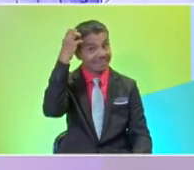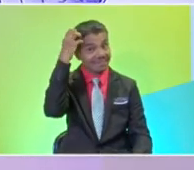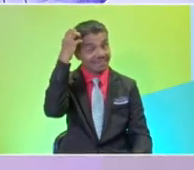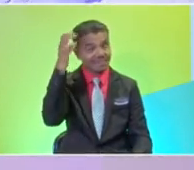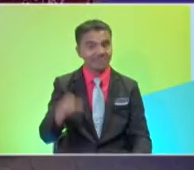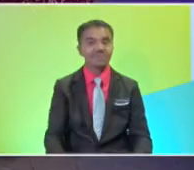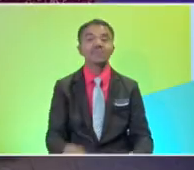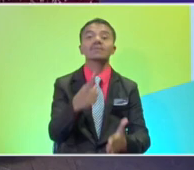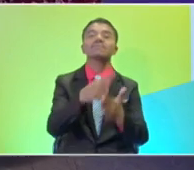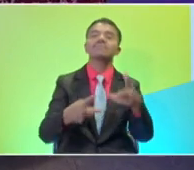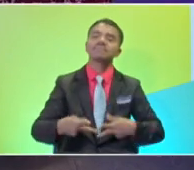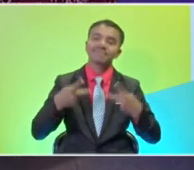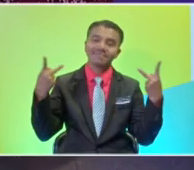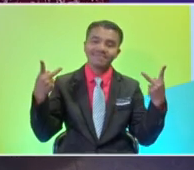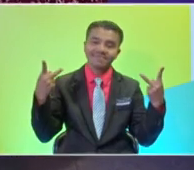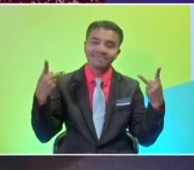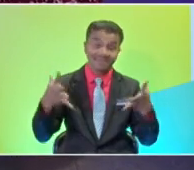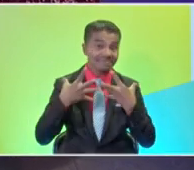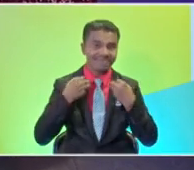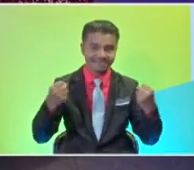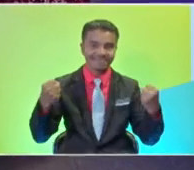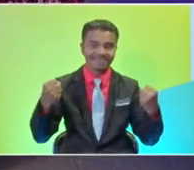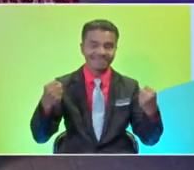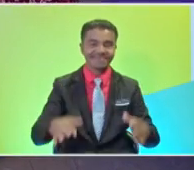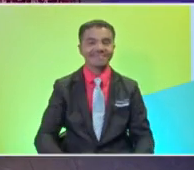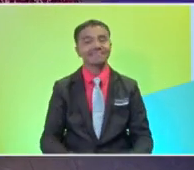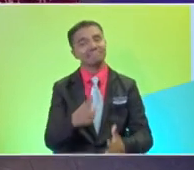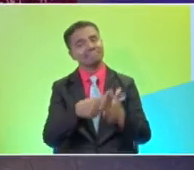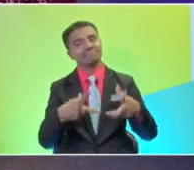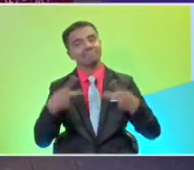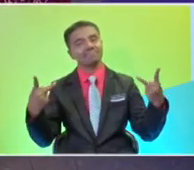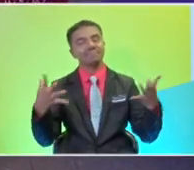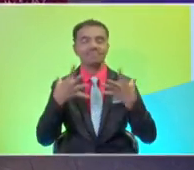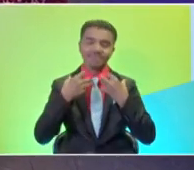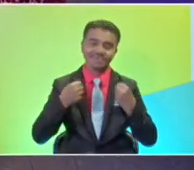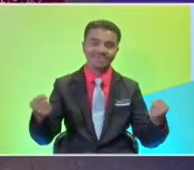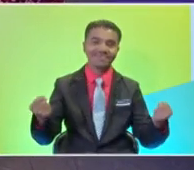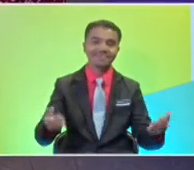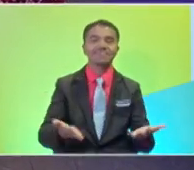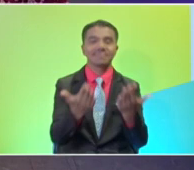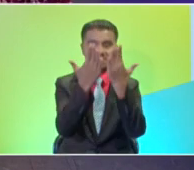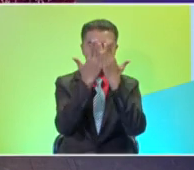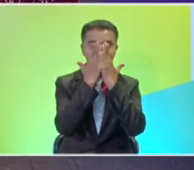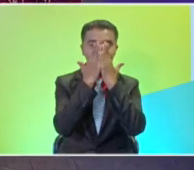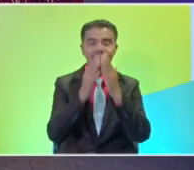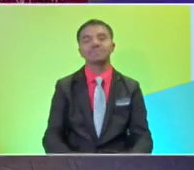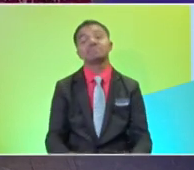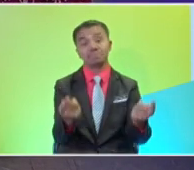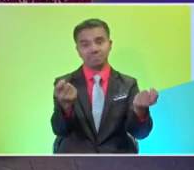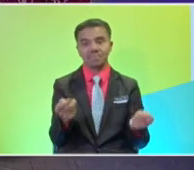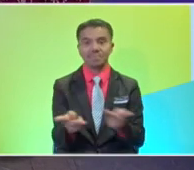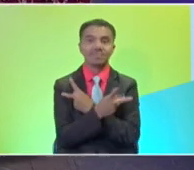haluki Ustazah alhamdulillahiran Alhamdulillah Ustazah bir Ustazah Terima kasih kerana bersama dengan kita Pada